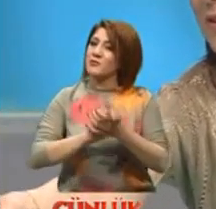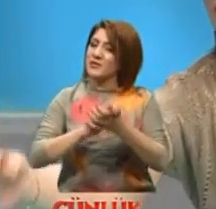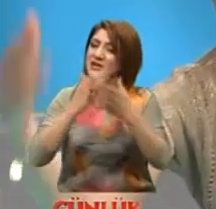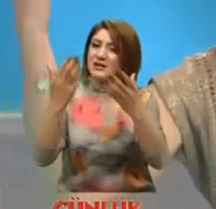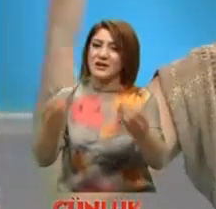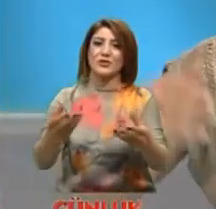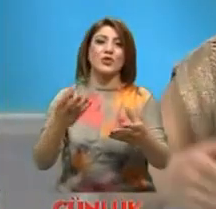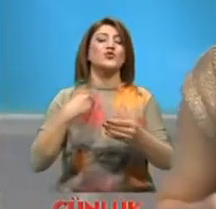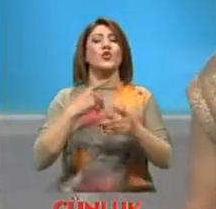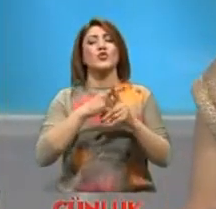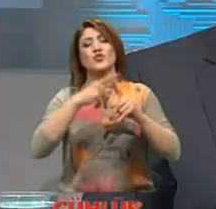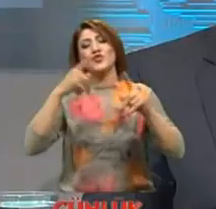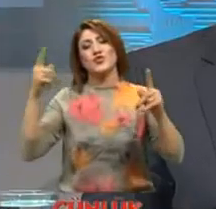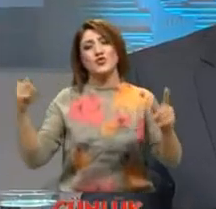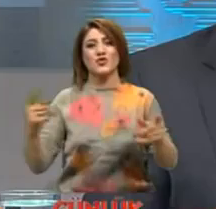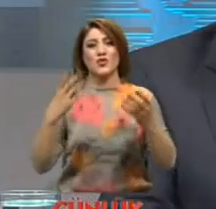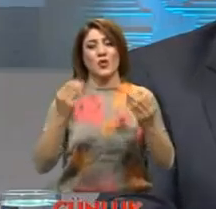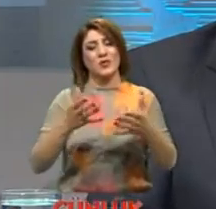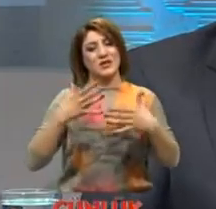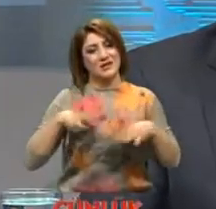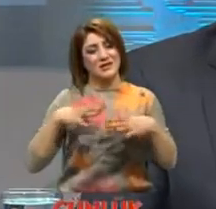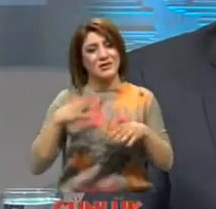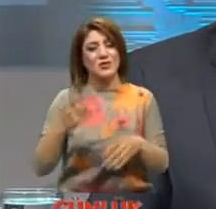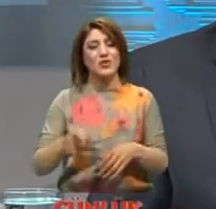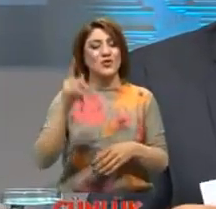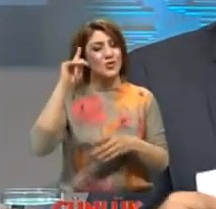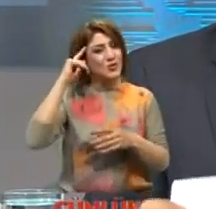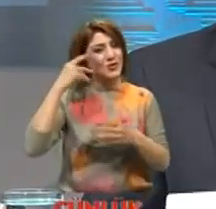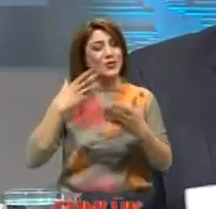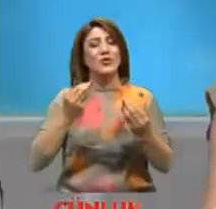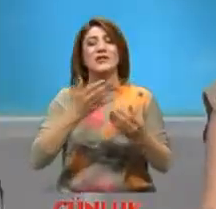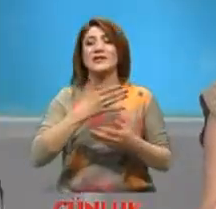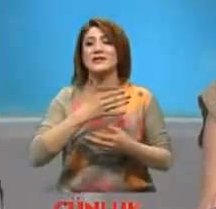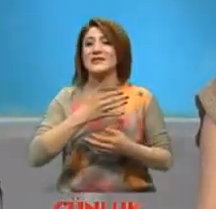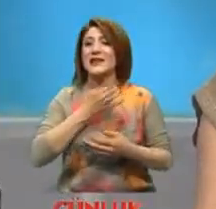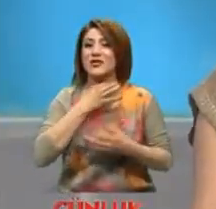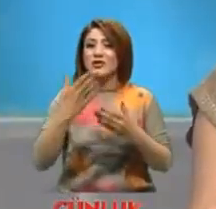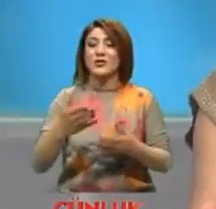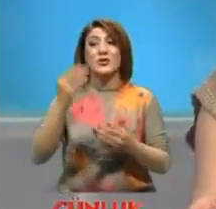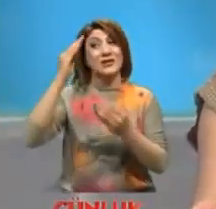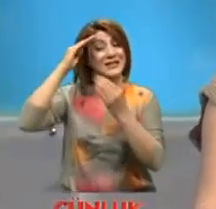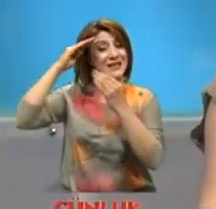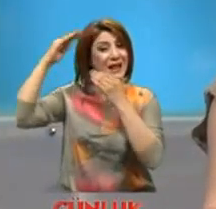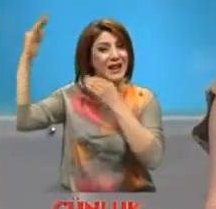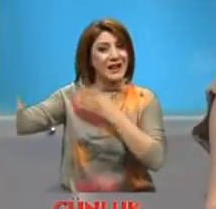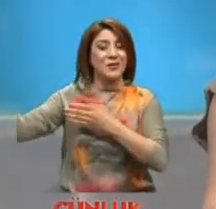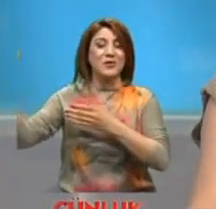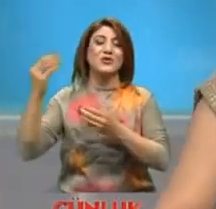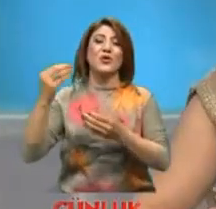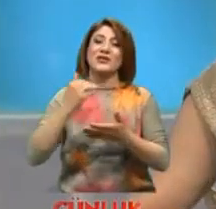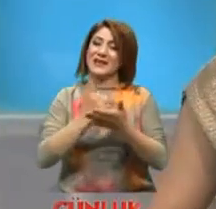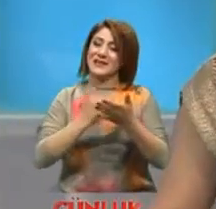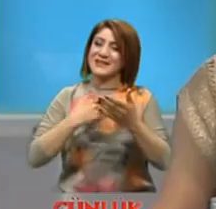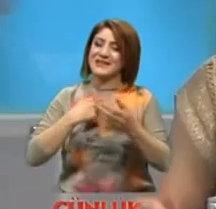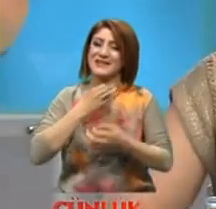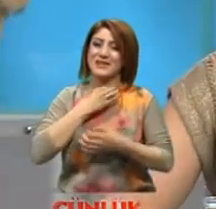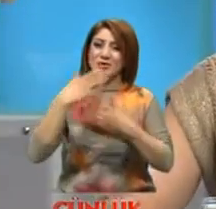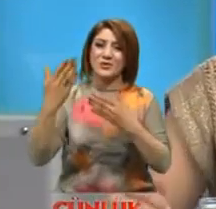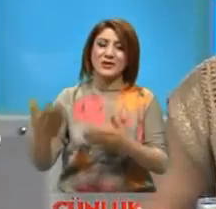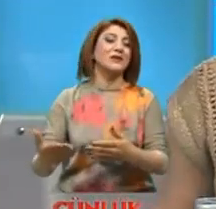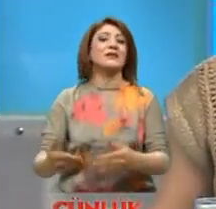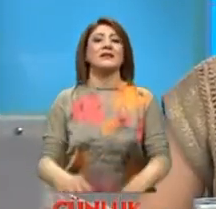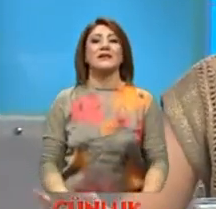olmasını diliyorum. Çok teşekkür ediyorum. Nesiller boyu sürmesini diliyorum. Bu anlayışın. Sağ olun. Çok teşekkürler. Antalya'ya selamlar. Çok teşekkür ediyorum. İyi yayınlar diliyorum. Sağ olun.